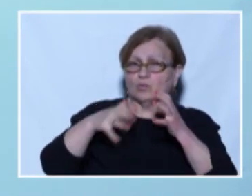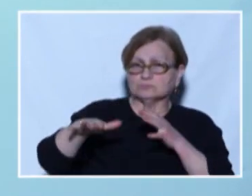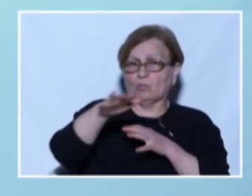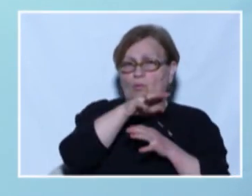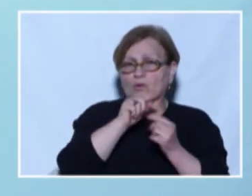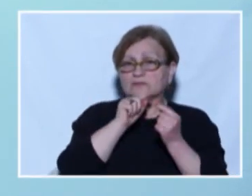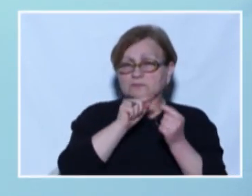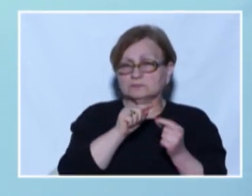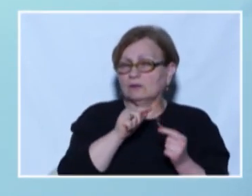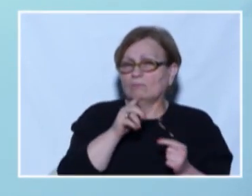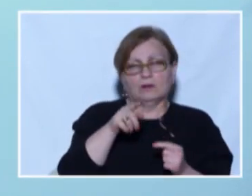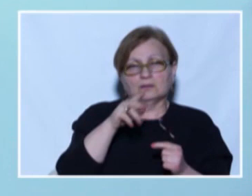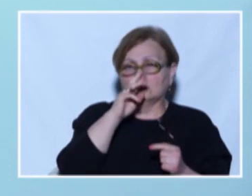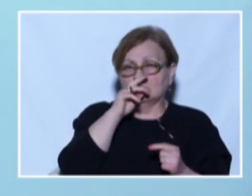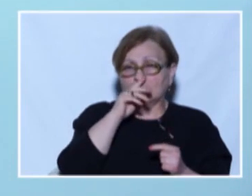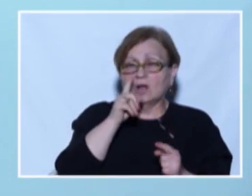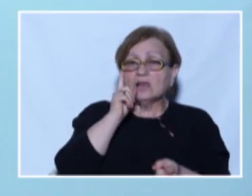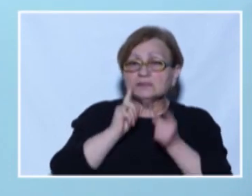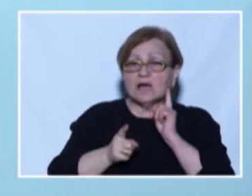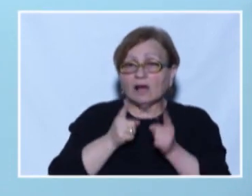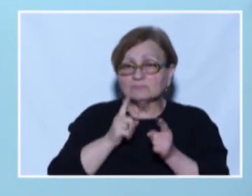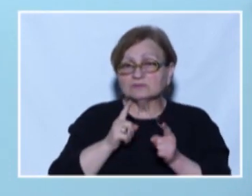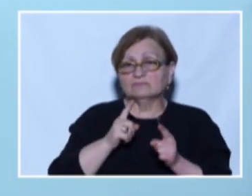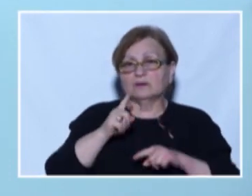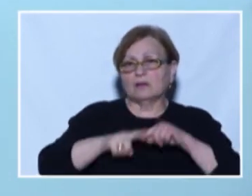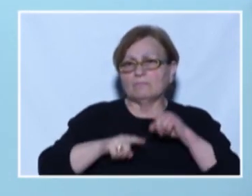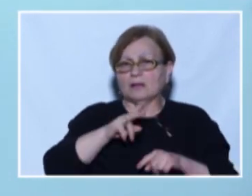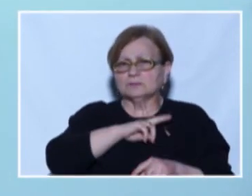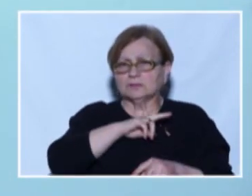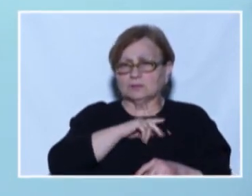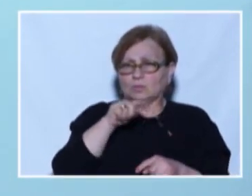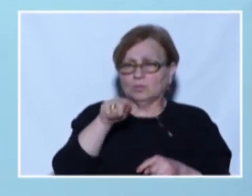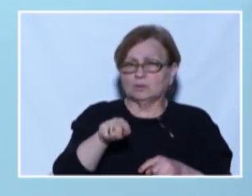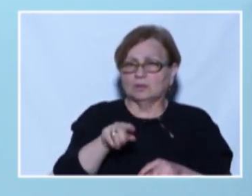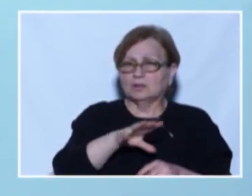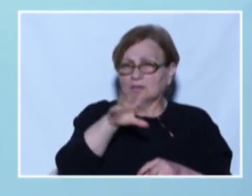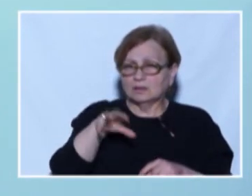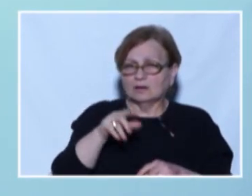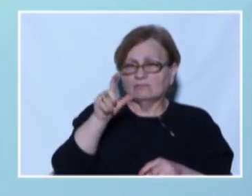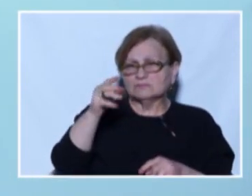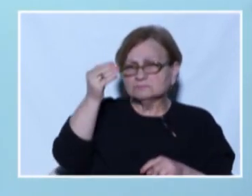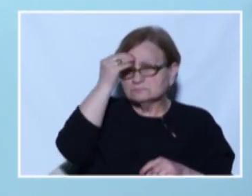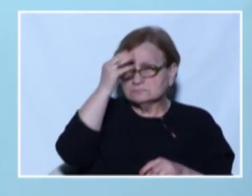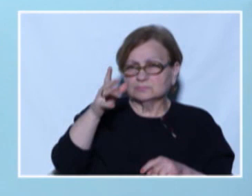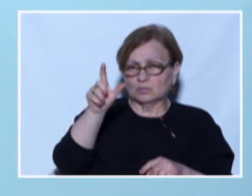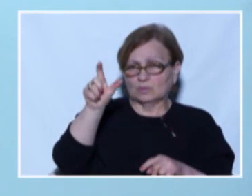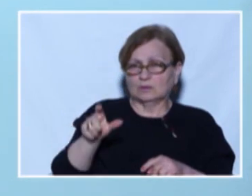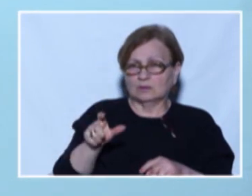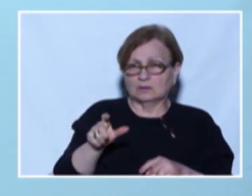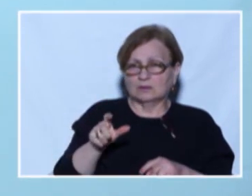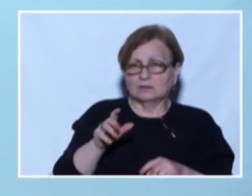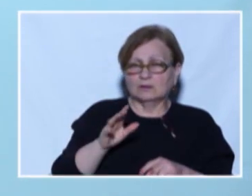შეცდომაა. ყოველი ნამდვილი პატრიოტი კოსმოპოლიტია, ისე როგორც ყოველი გონიერი კოსმოპოლიტი და